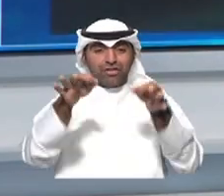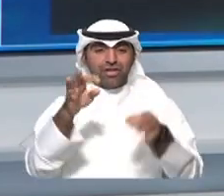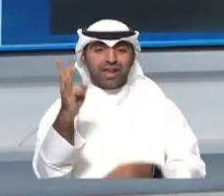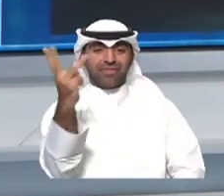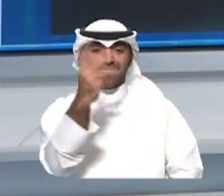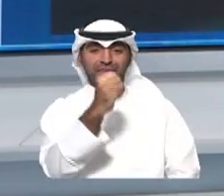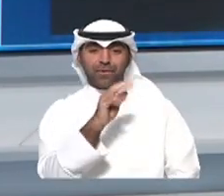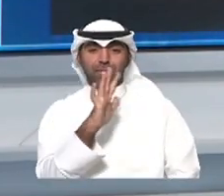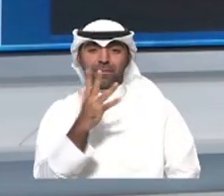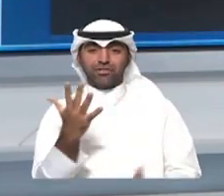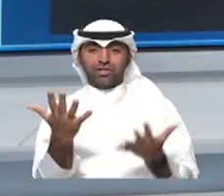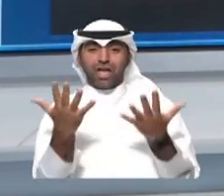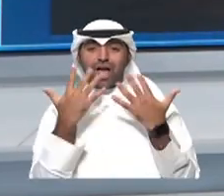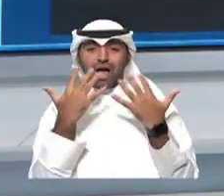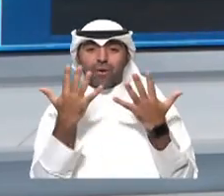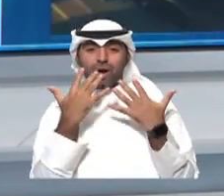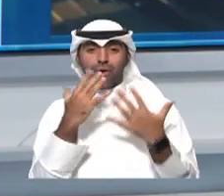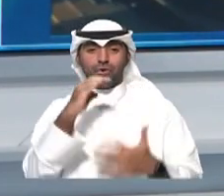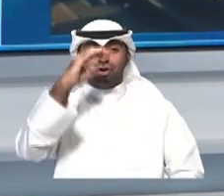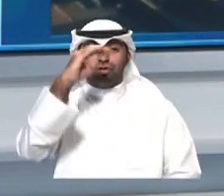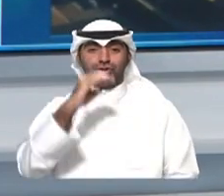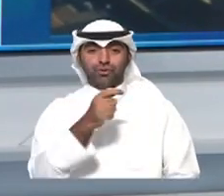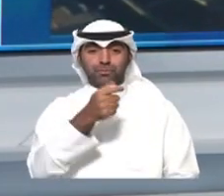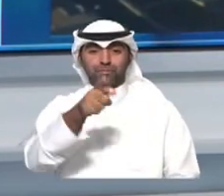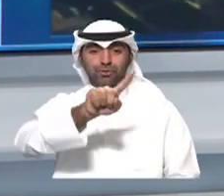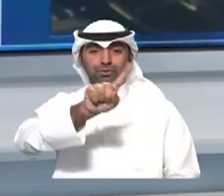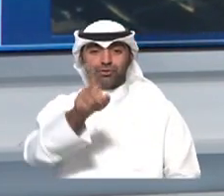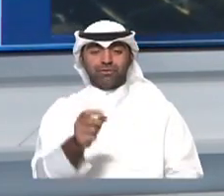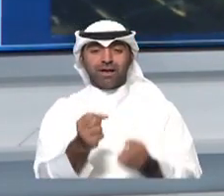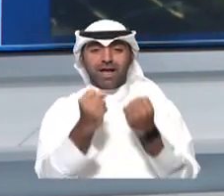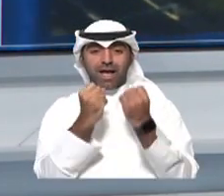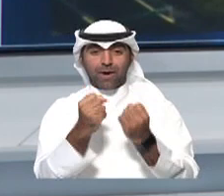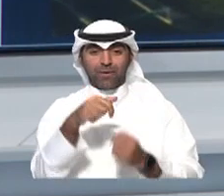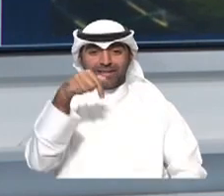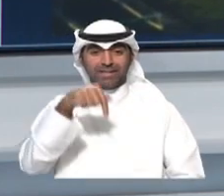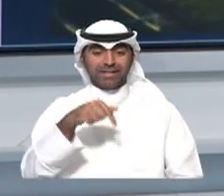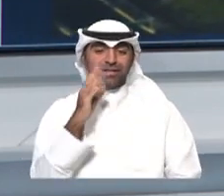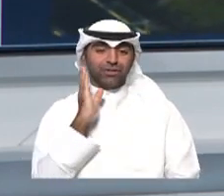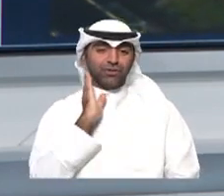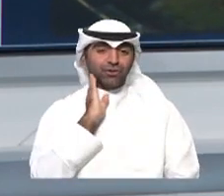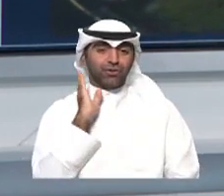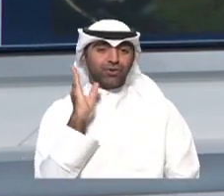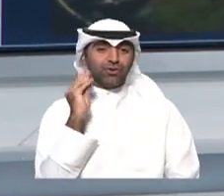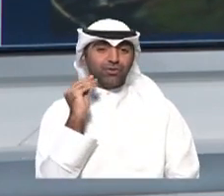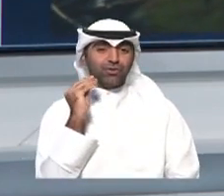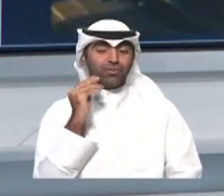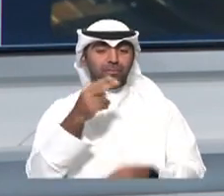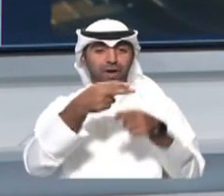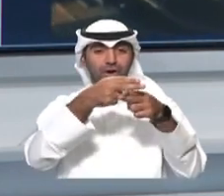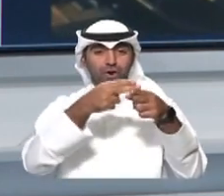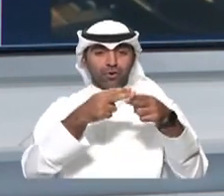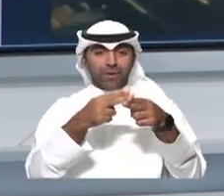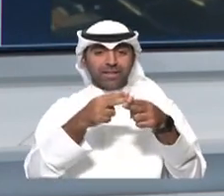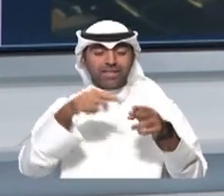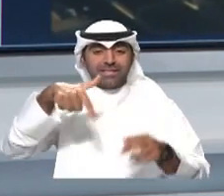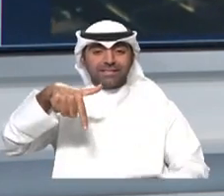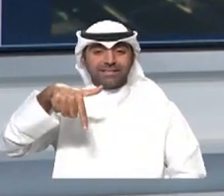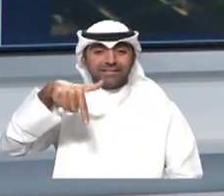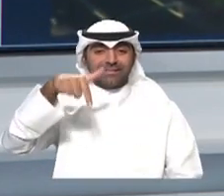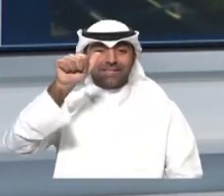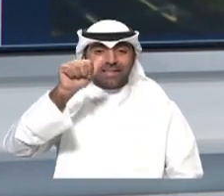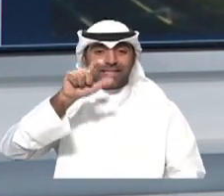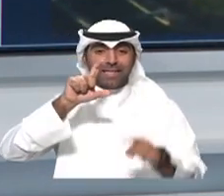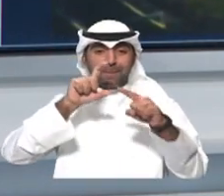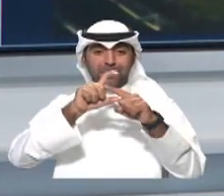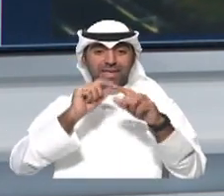الجنوبية الشرقية. أيضا حاليا أجواء رطبة، وتصل نسب الرطوبة في معظم المناطق الساحلية إلى أكثر من 60%، وهذه